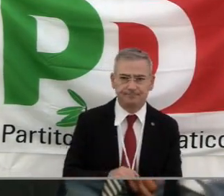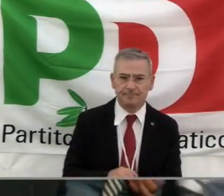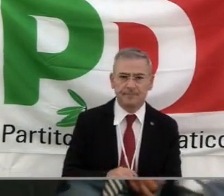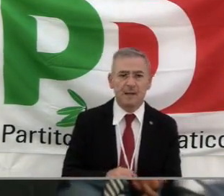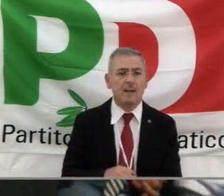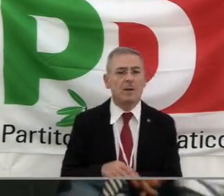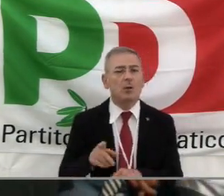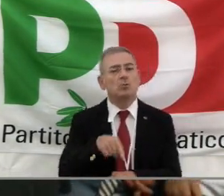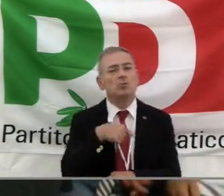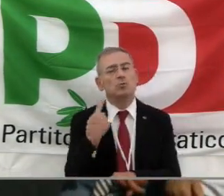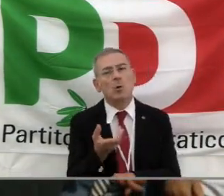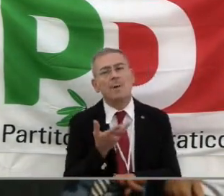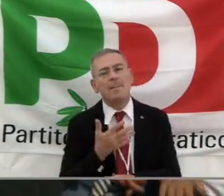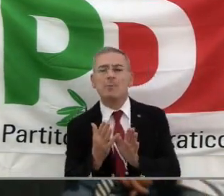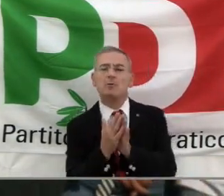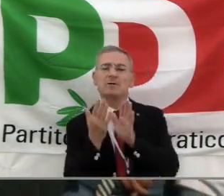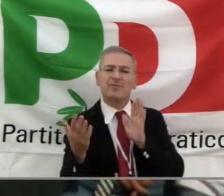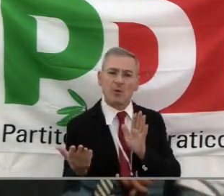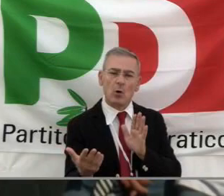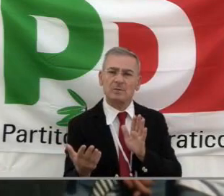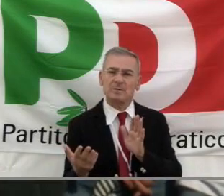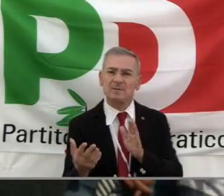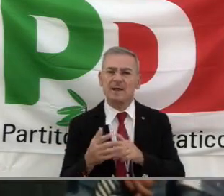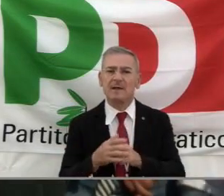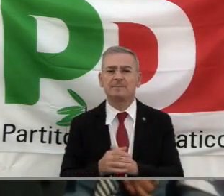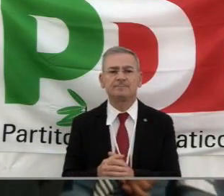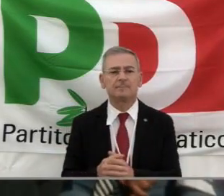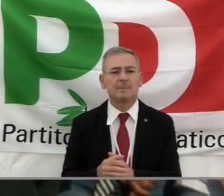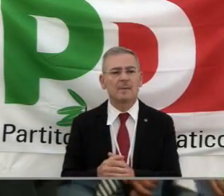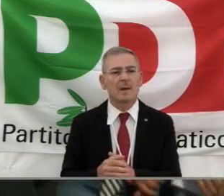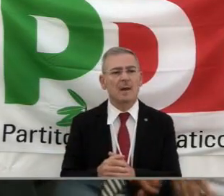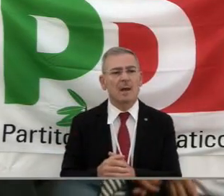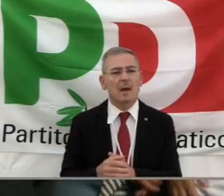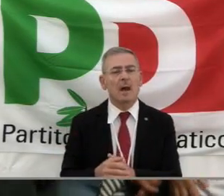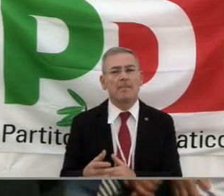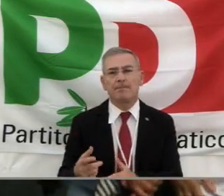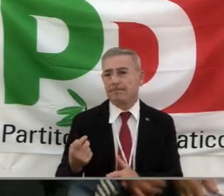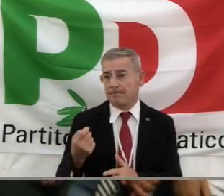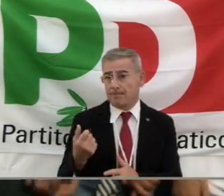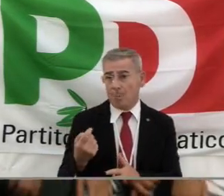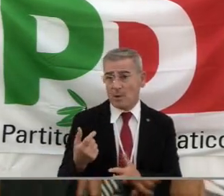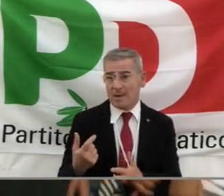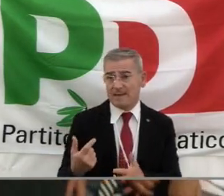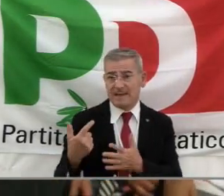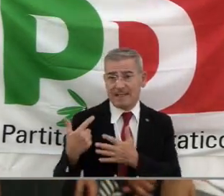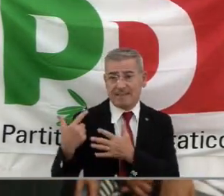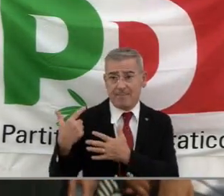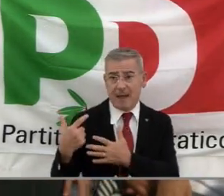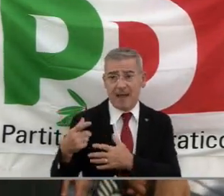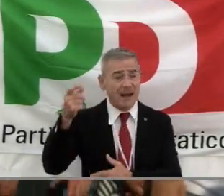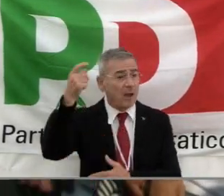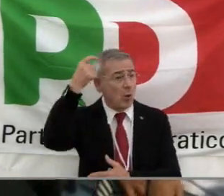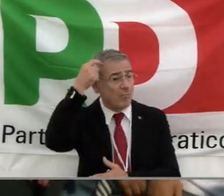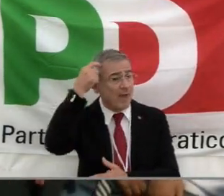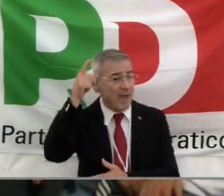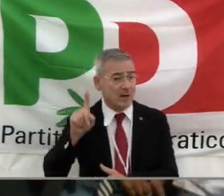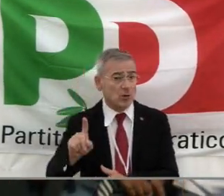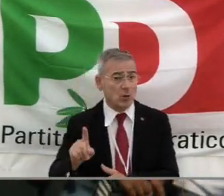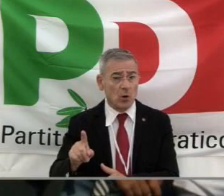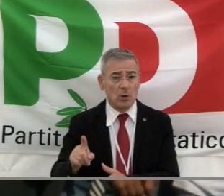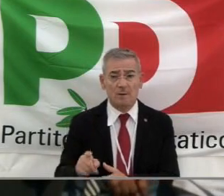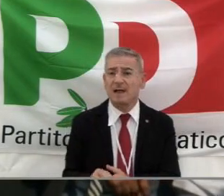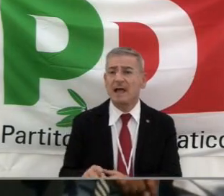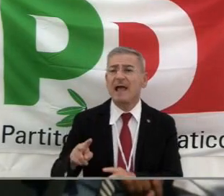Guardate, noi abbiamo di fronte, abbiamo avuto di fronte queste prime settimane del governo